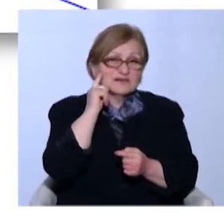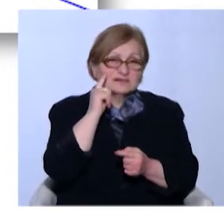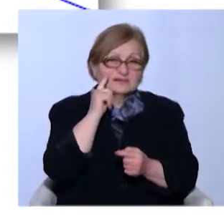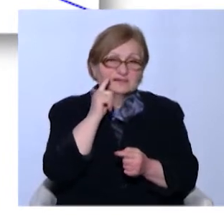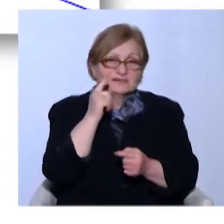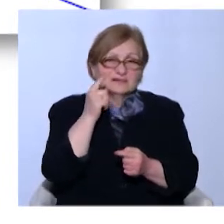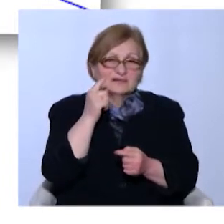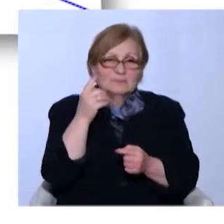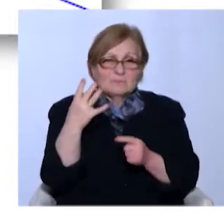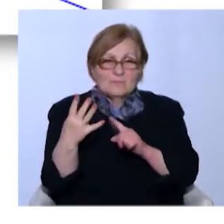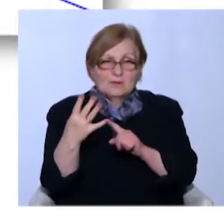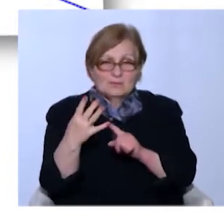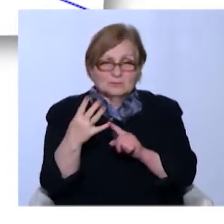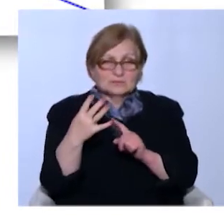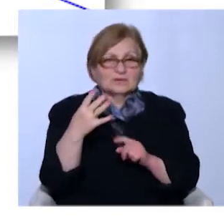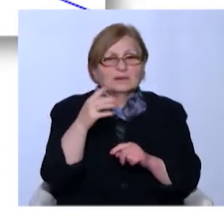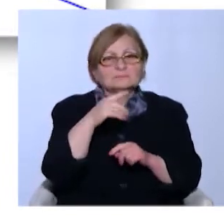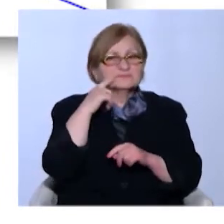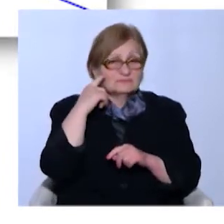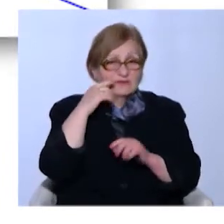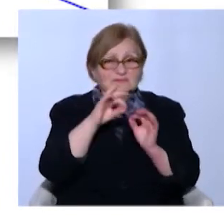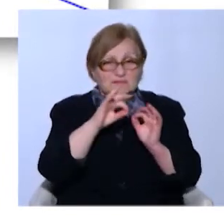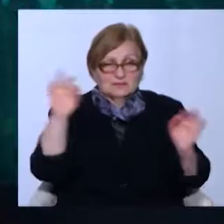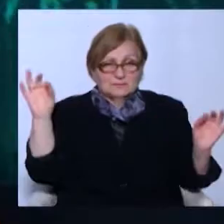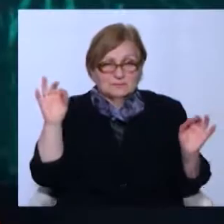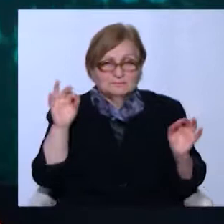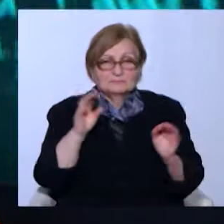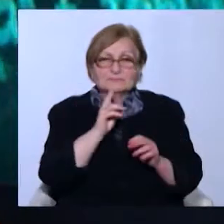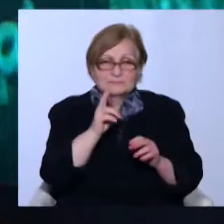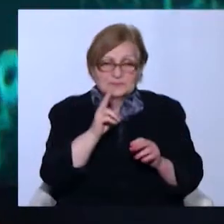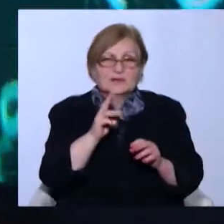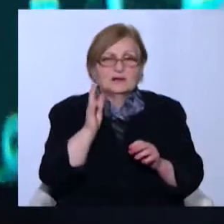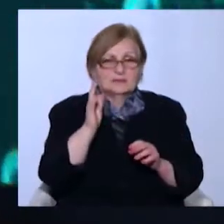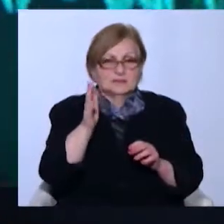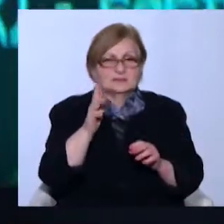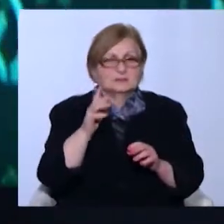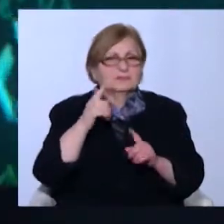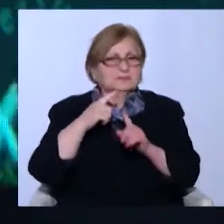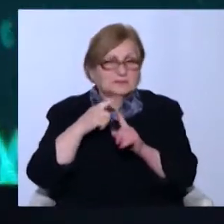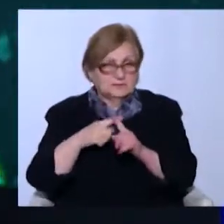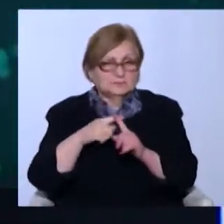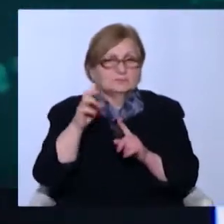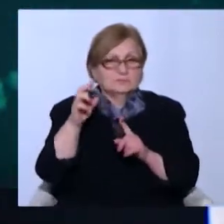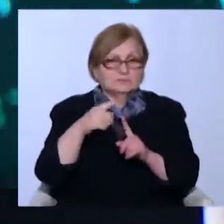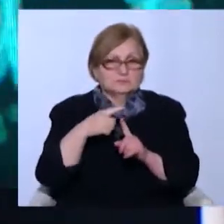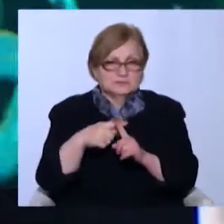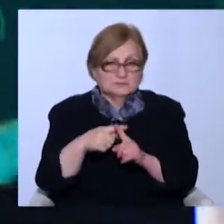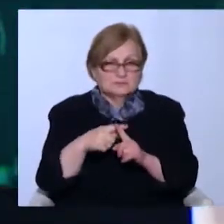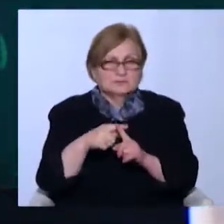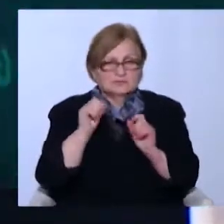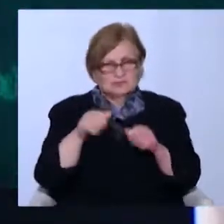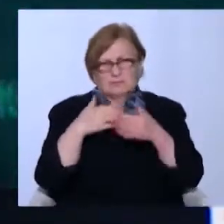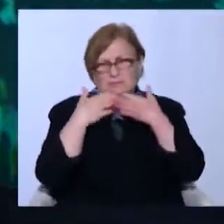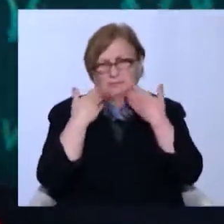აგრეთვე მეოთხე ფოტოზე მწვანე გრაფიკი, შესაბამისად კაც უნდა იყოს დადებითი და ბეც უნდა იყოს დადებითი. შეიძლება ასეთი